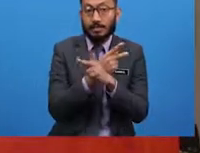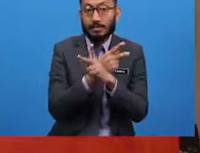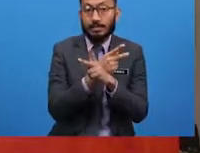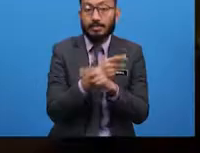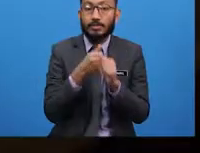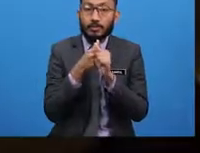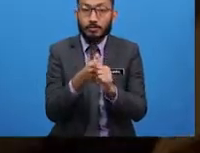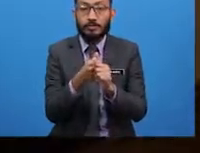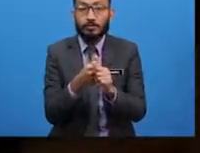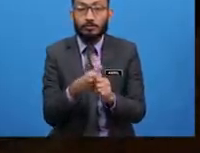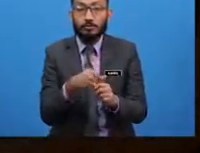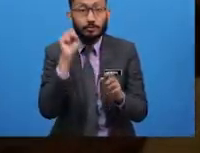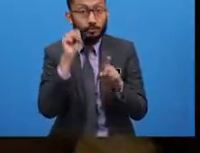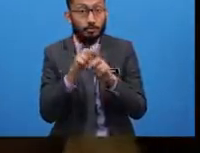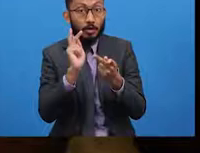blok.